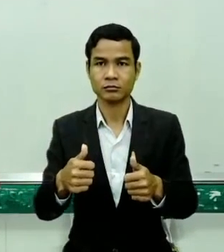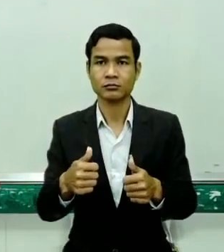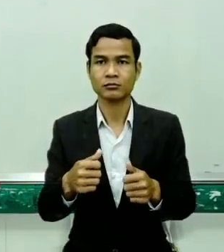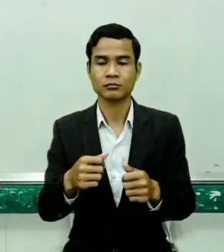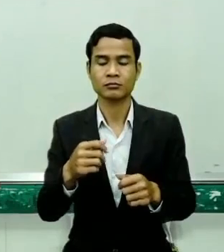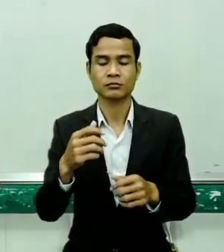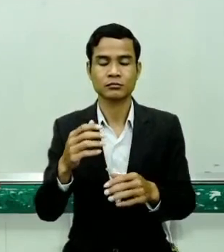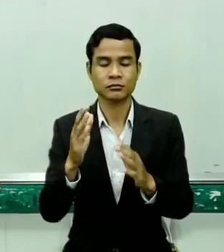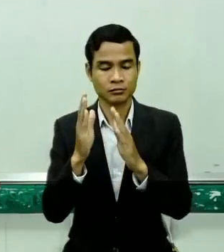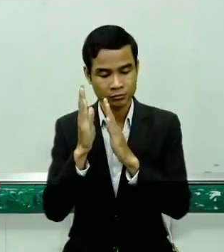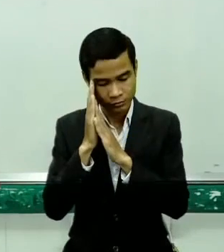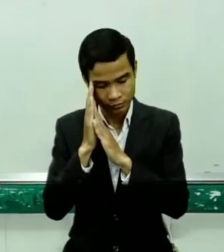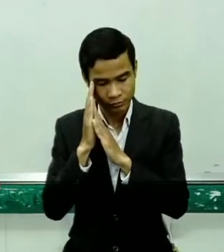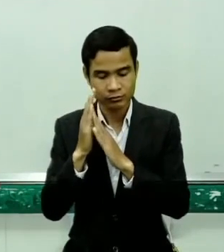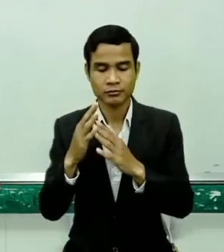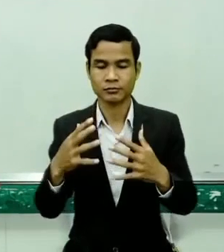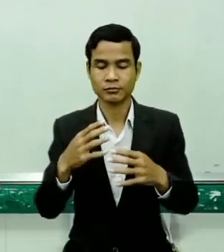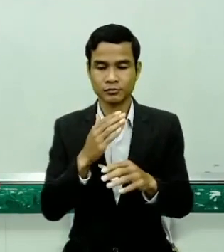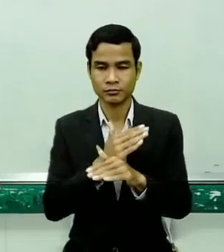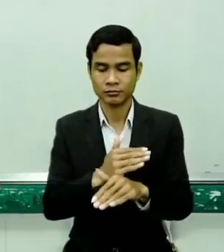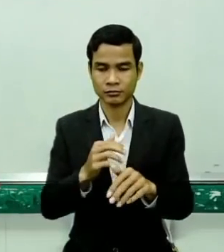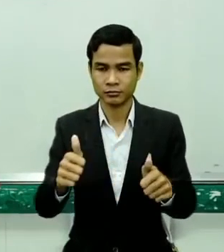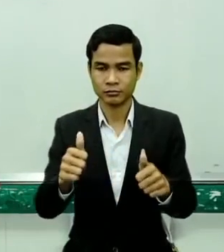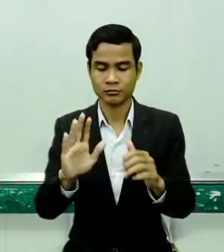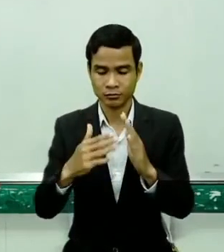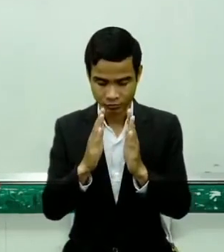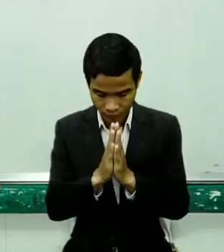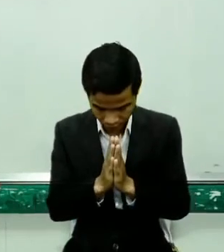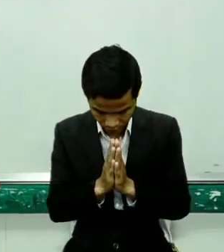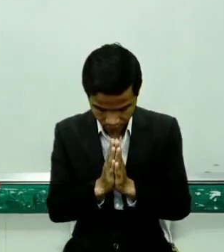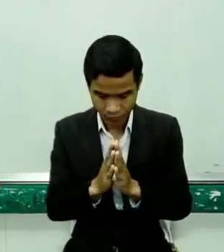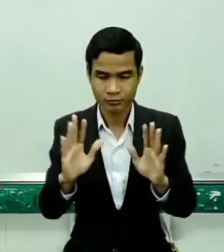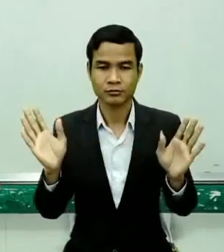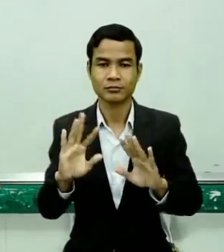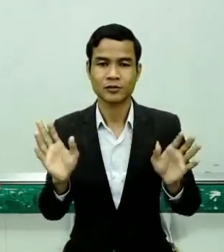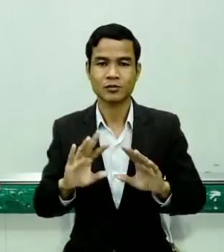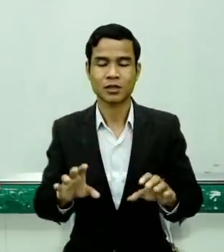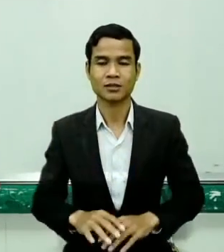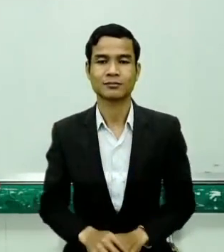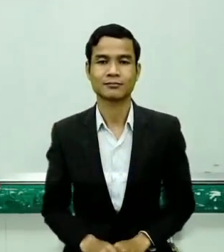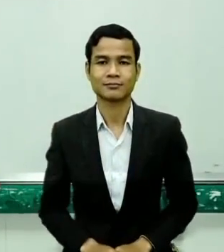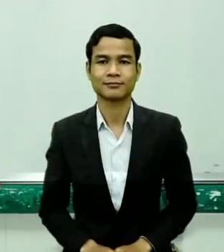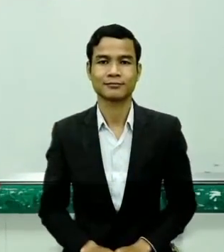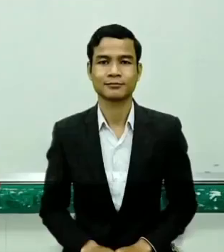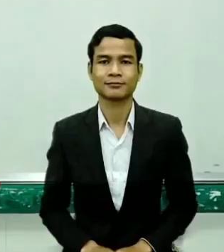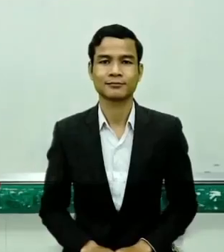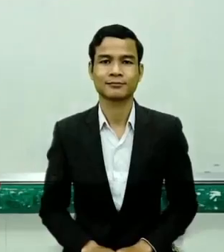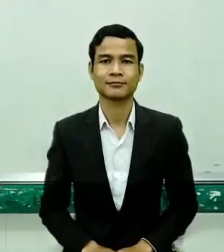ពាក់ម៉ាស់ឲ្យបានត្រឹមត្រូវរក្សាគម្លាតសុវត្ថិភាពជាចុងក្រោយសូមគោរពជូនពរកូនៗទាំងអស់គ្នាសូមឲ្យមានសុខភាពល្អការស្នាក់នៅប្រកបដោយសុខសុវត្ថិភាពសូមអរគុណសូមជម្រាបលា